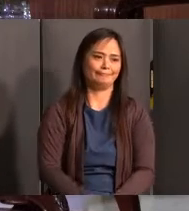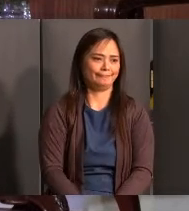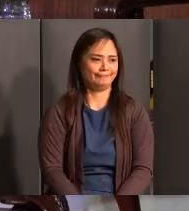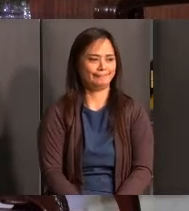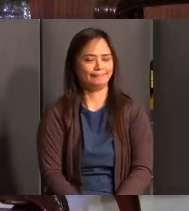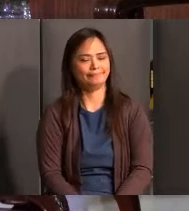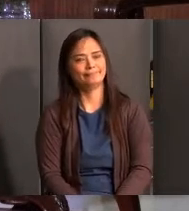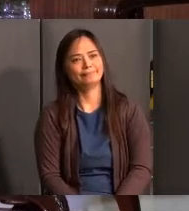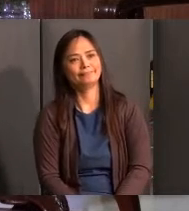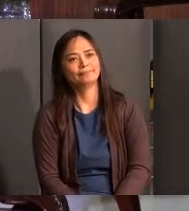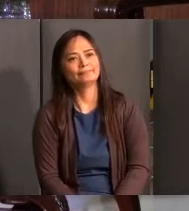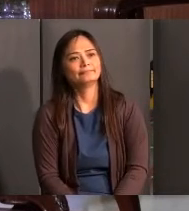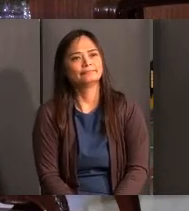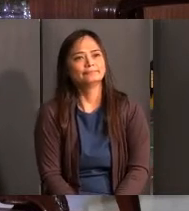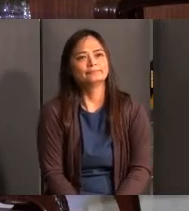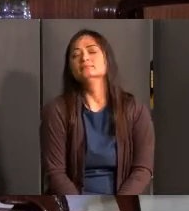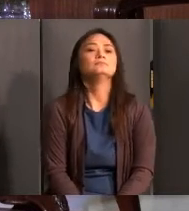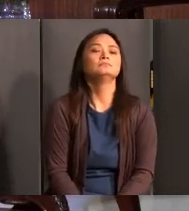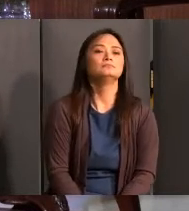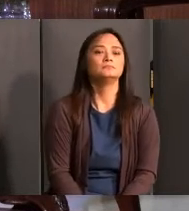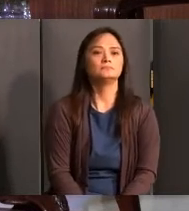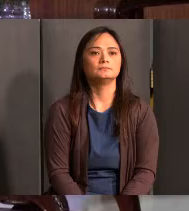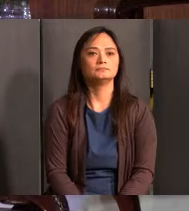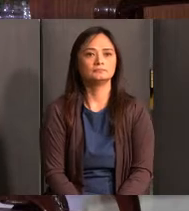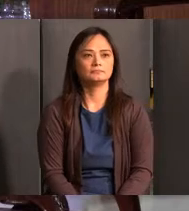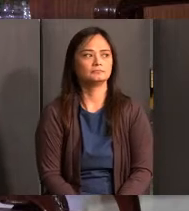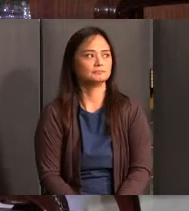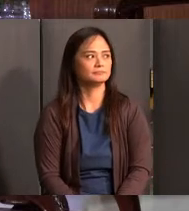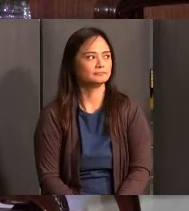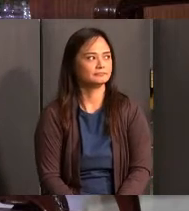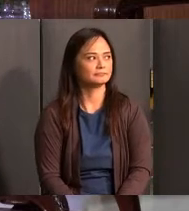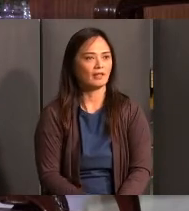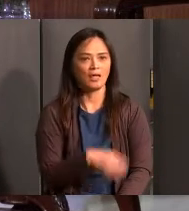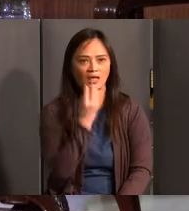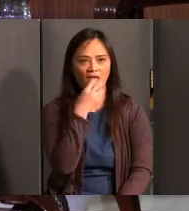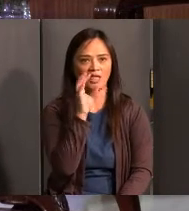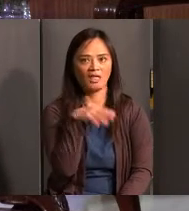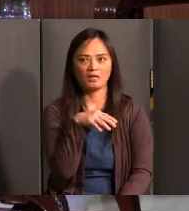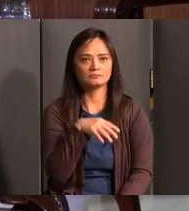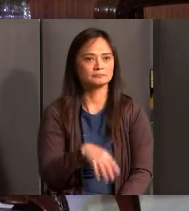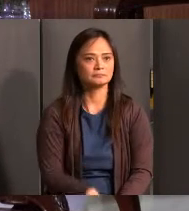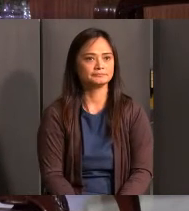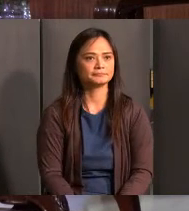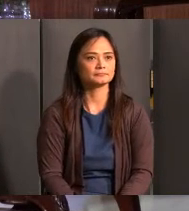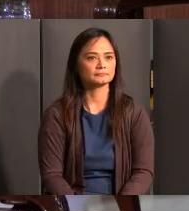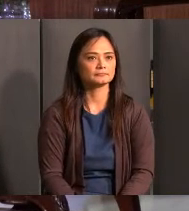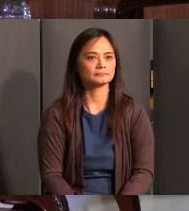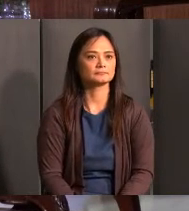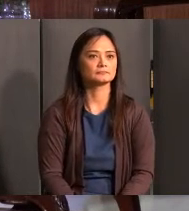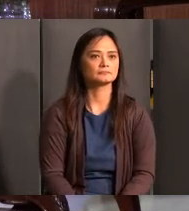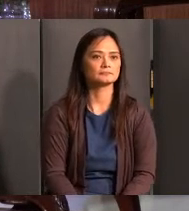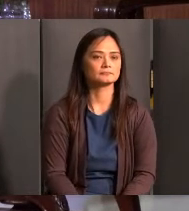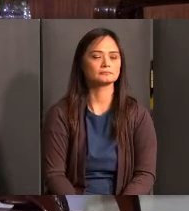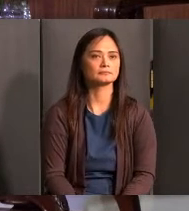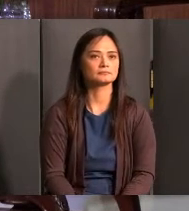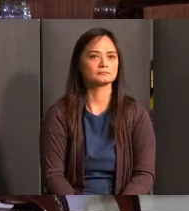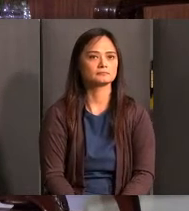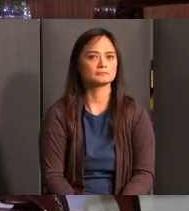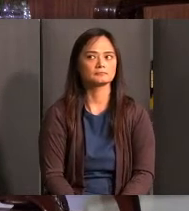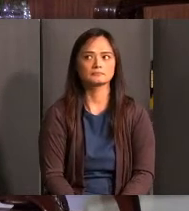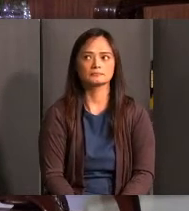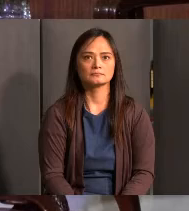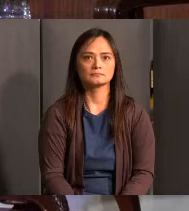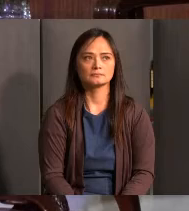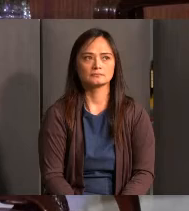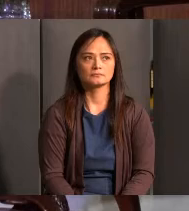endorsement bilang ganito, ganyan. Pinirmahan ko, kinausap ko. Kaya kita ini-endorse ay para dalhin si Kristo